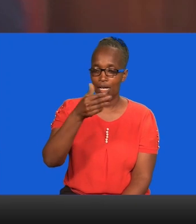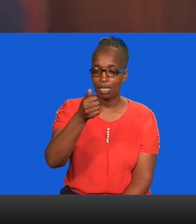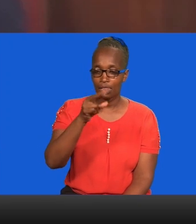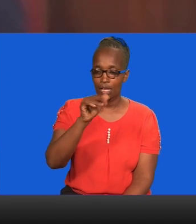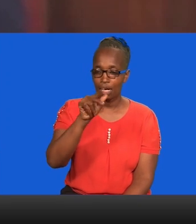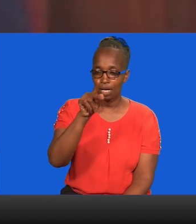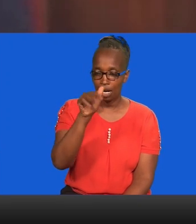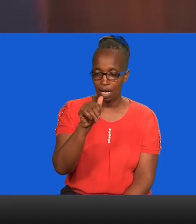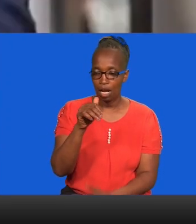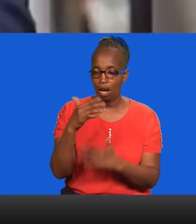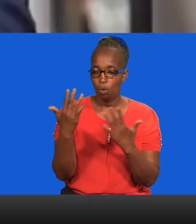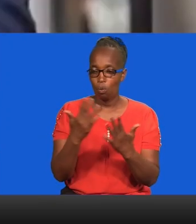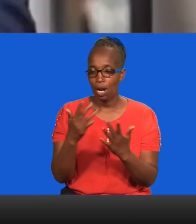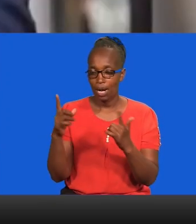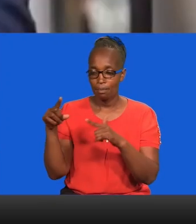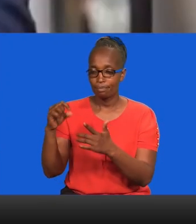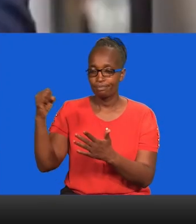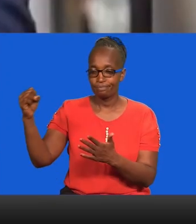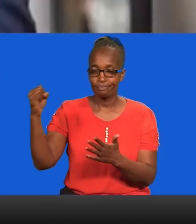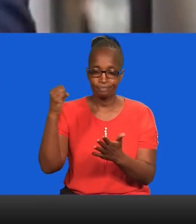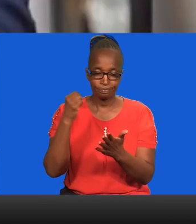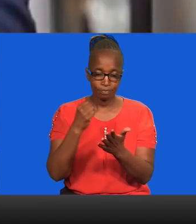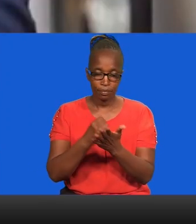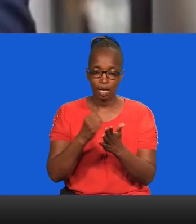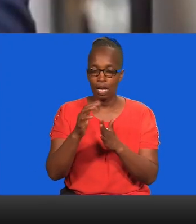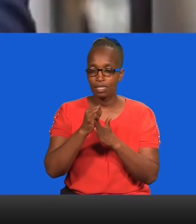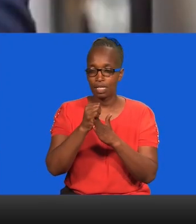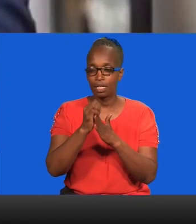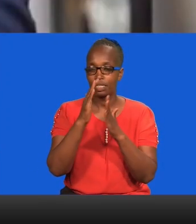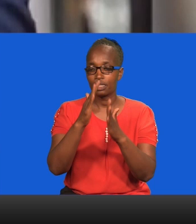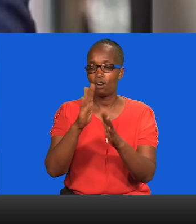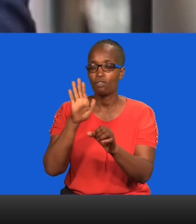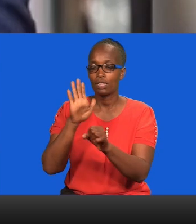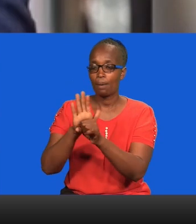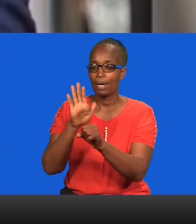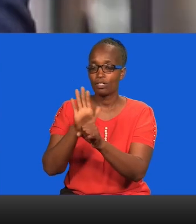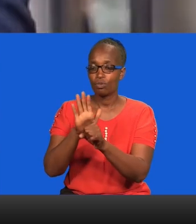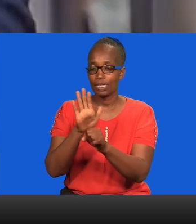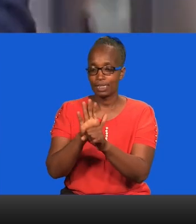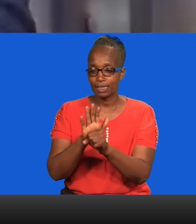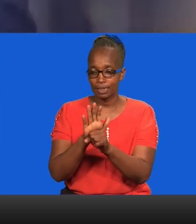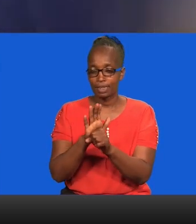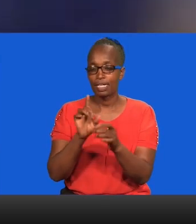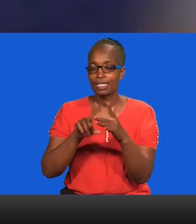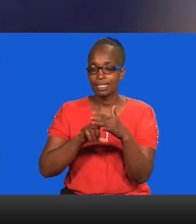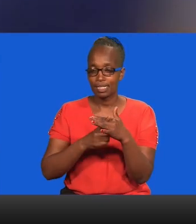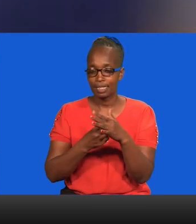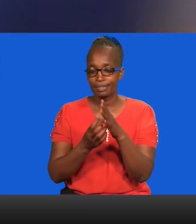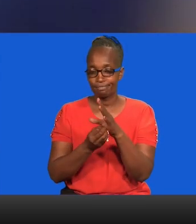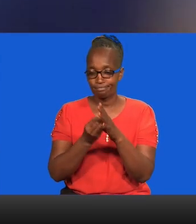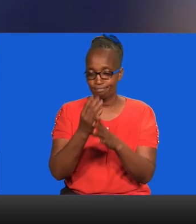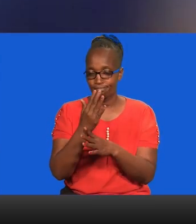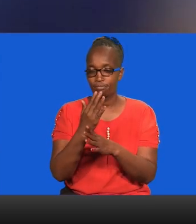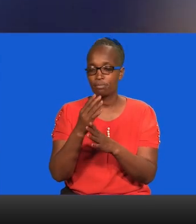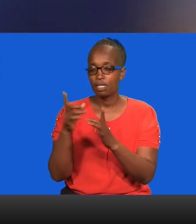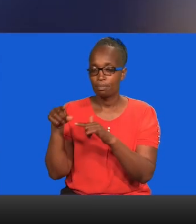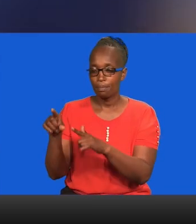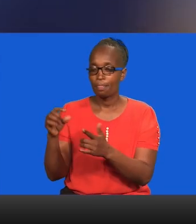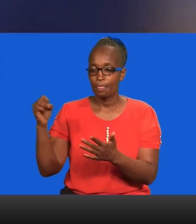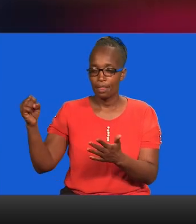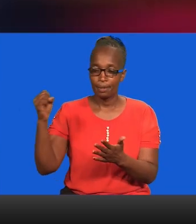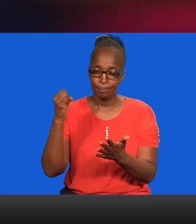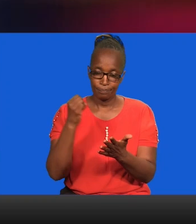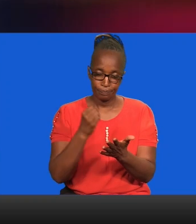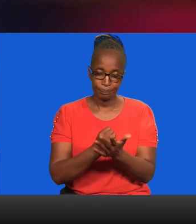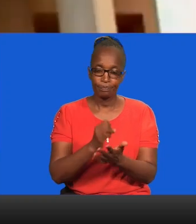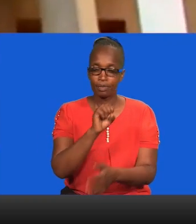wa 2013, Kindiki aliamua kujitoza mzima mzima katika mawimbi makali ya kisiasa, akigombea